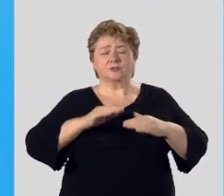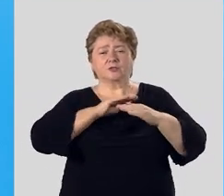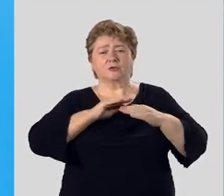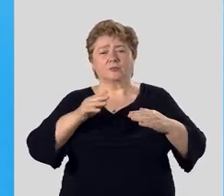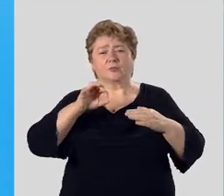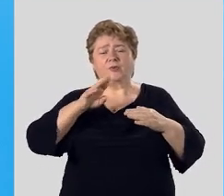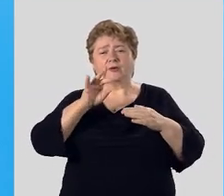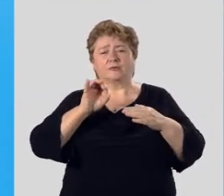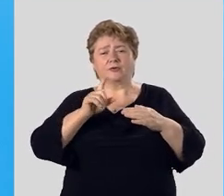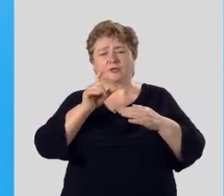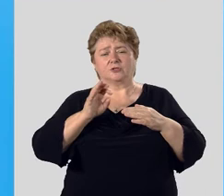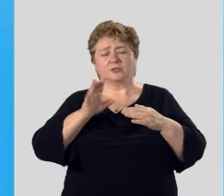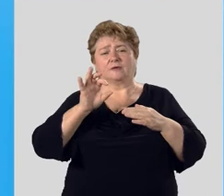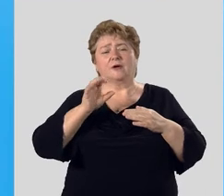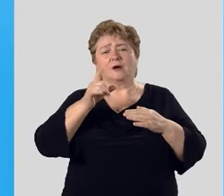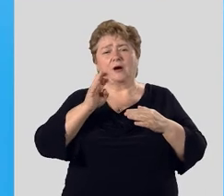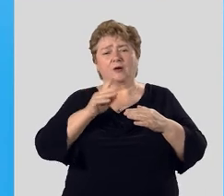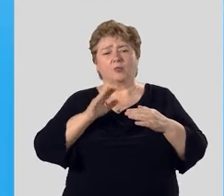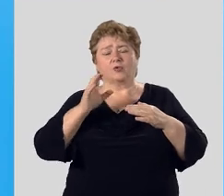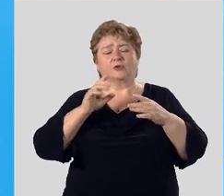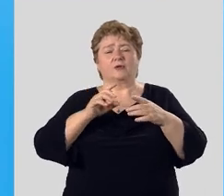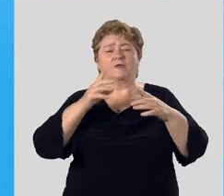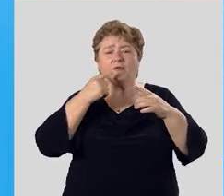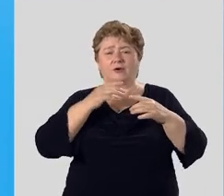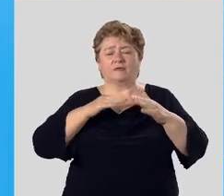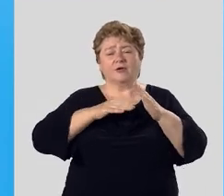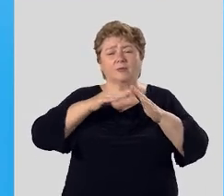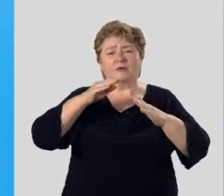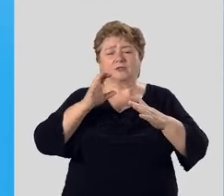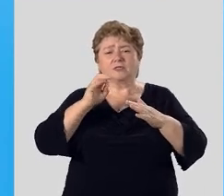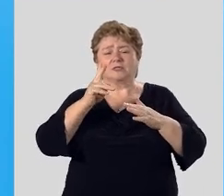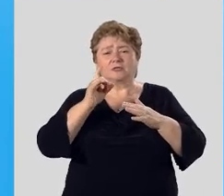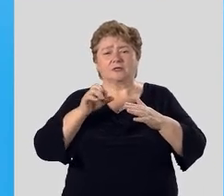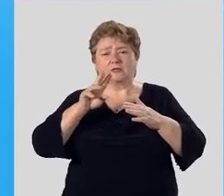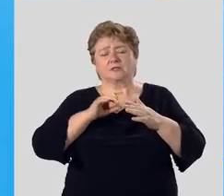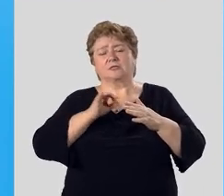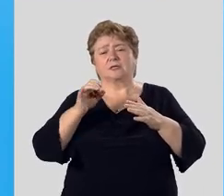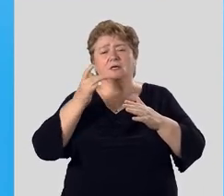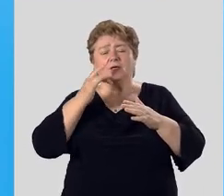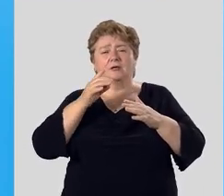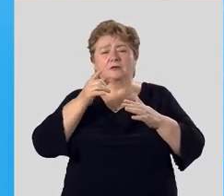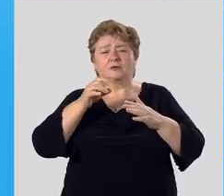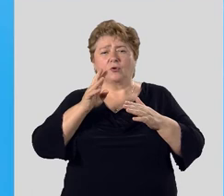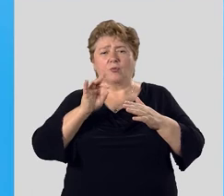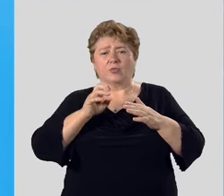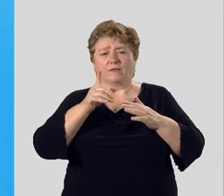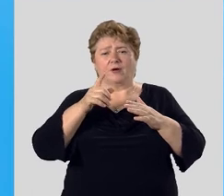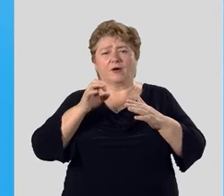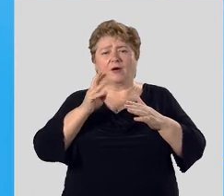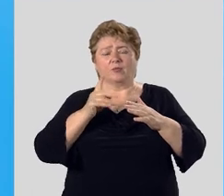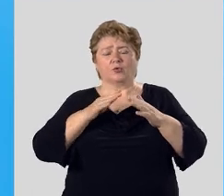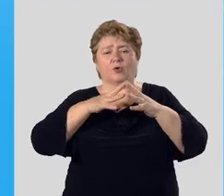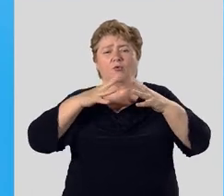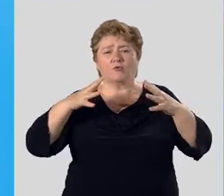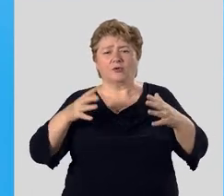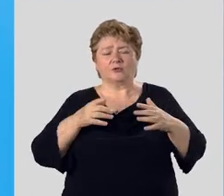уровня периферического гормона в крови ведет к повышению секреции соответствующего тропного гормона, а